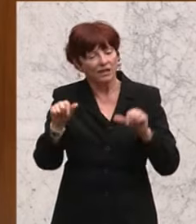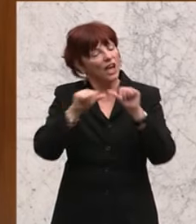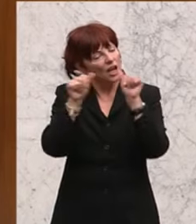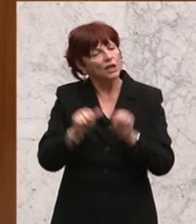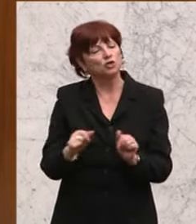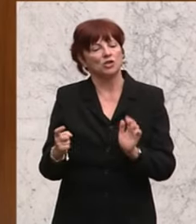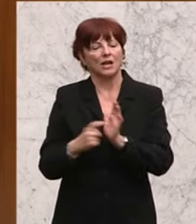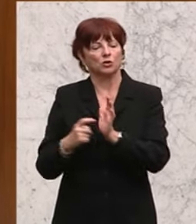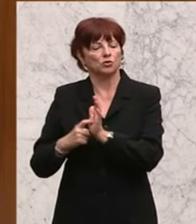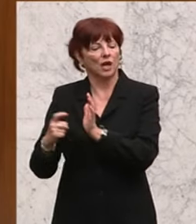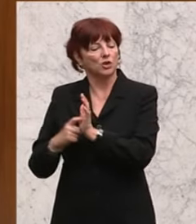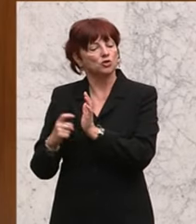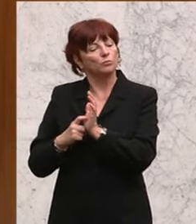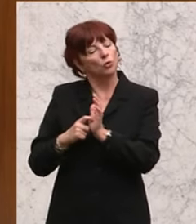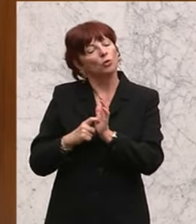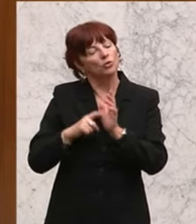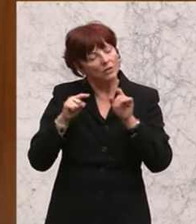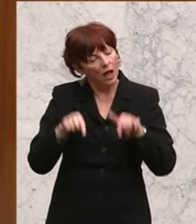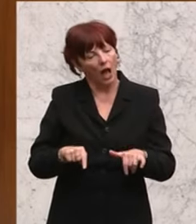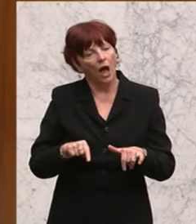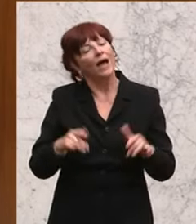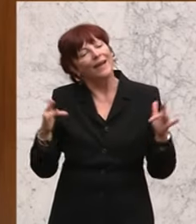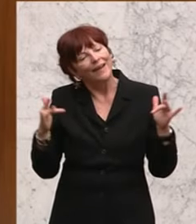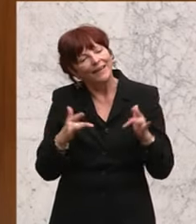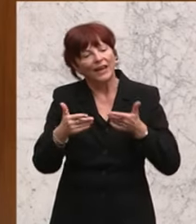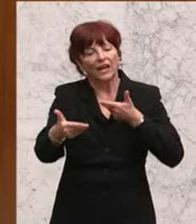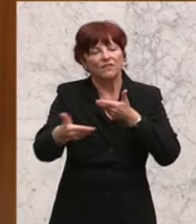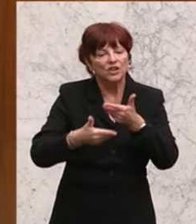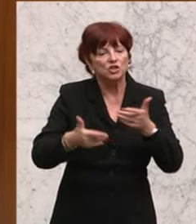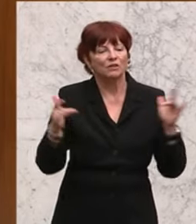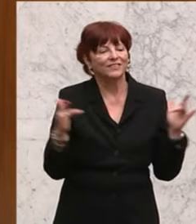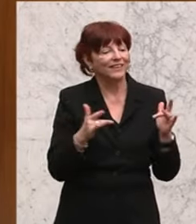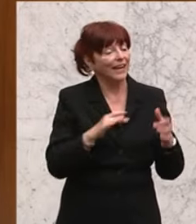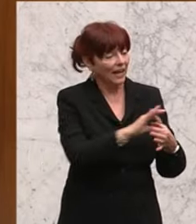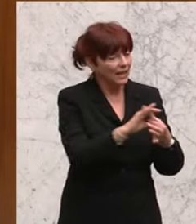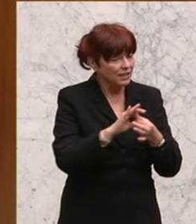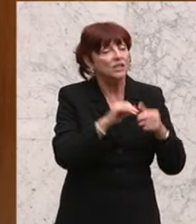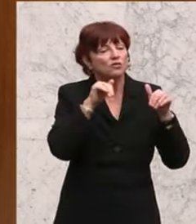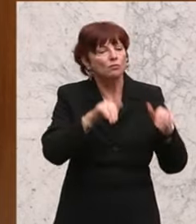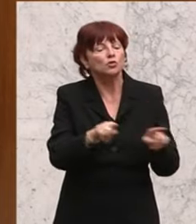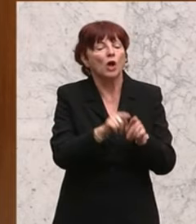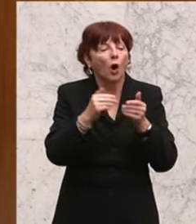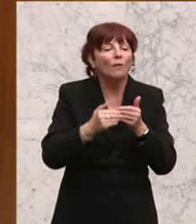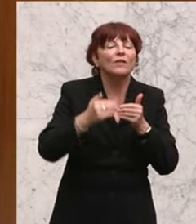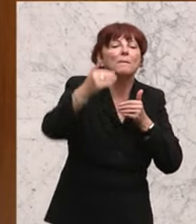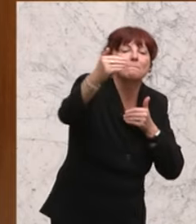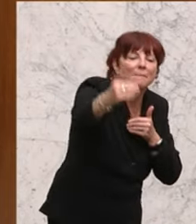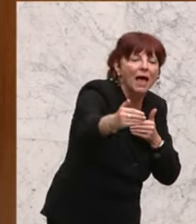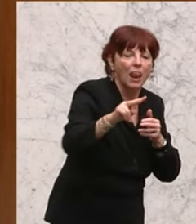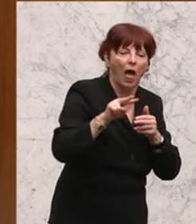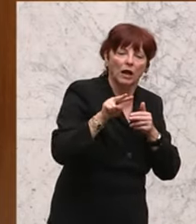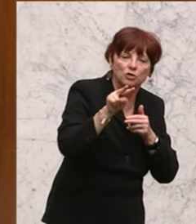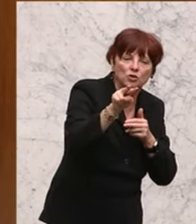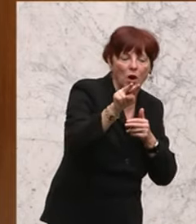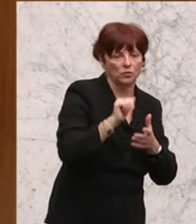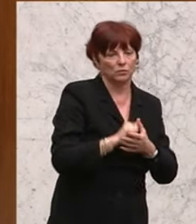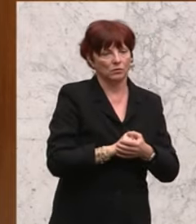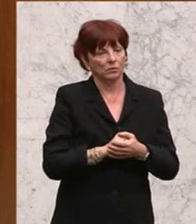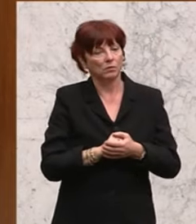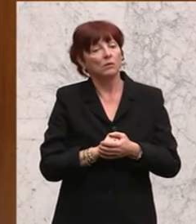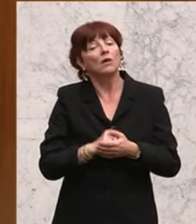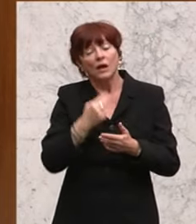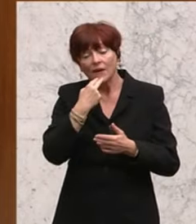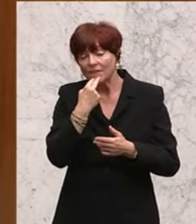Gesellschaft und gegenüber dem Wirtschaftssystem auch in einer mittelfristigen Perspektive wahrnehmen müssen. Ich will einen Plan für